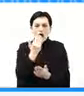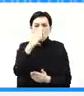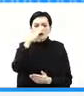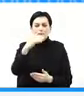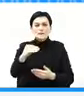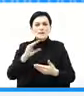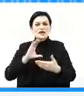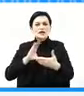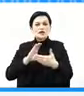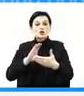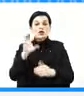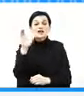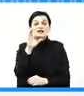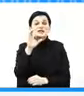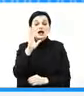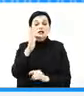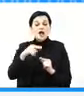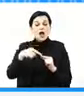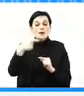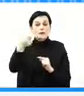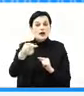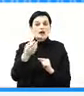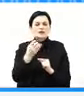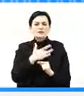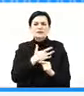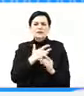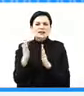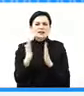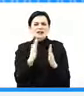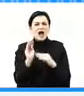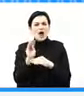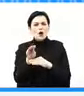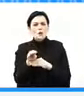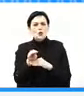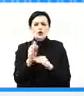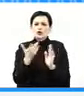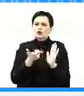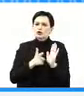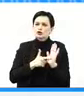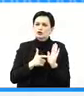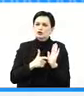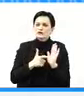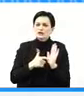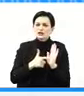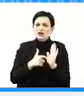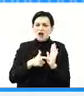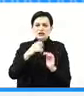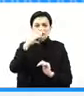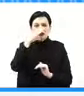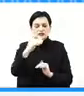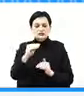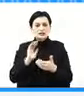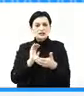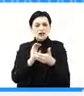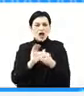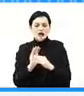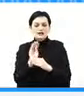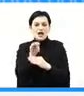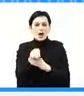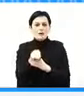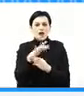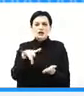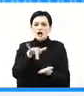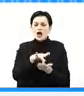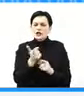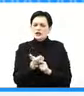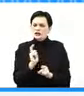მიკროავტობუსებზე, რომელიც სექტემბერში უნდა შემოვიდეს. დაახლოებით, დამატებით 700 ერთეული მიკროავტობუსი დაემატება ქალაქს, რაც